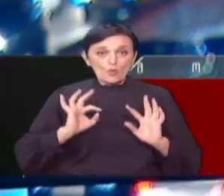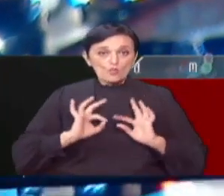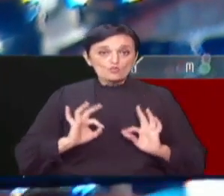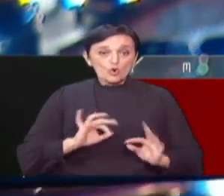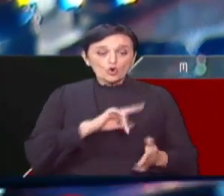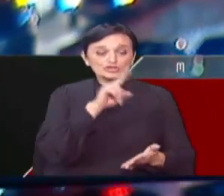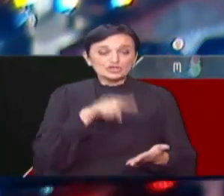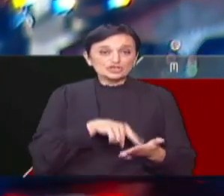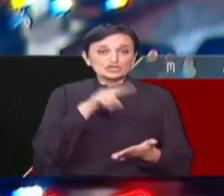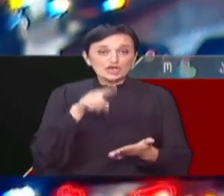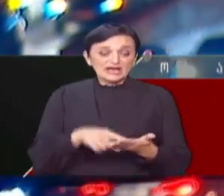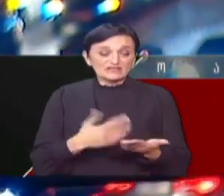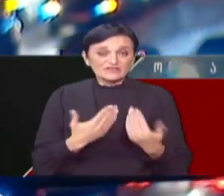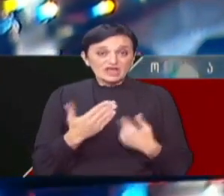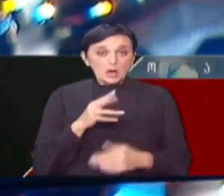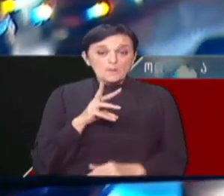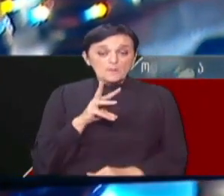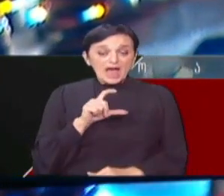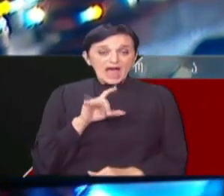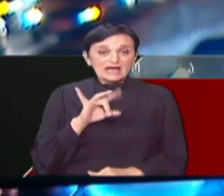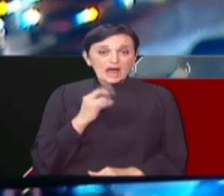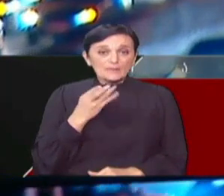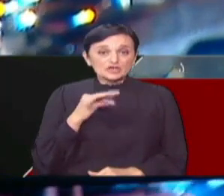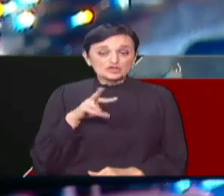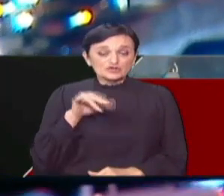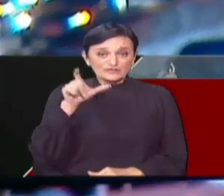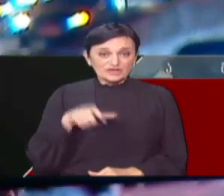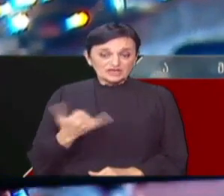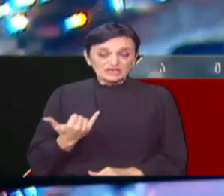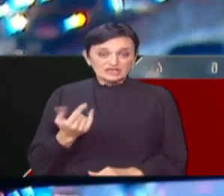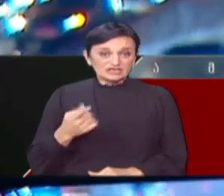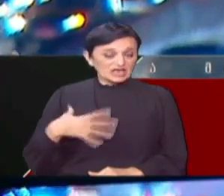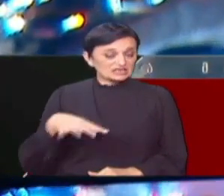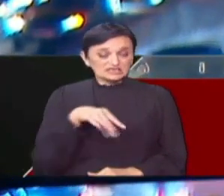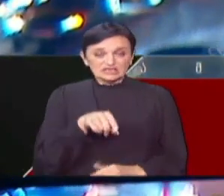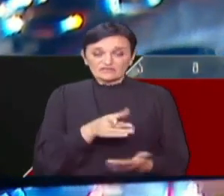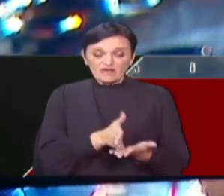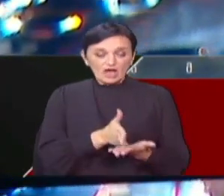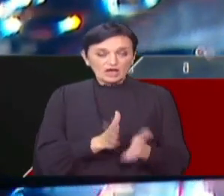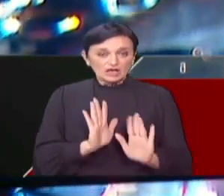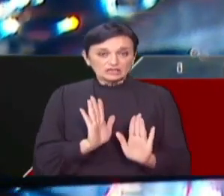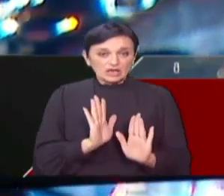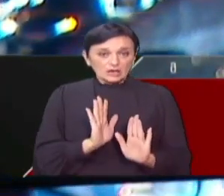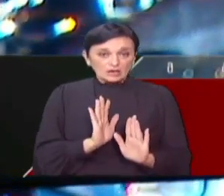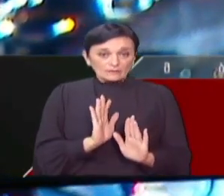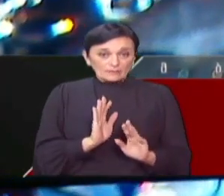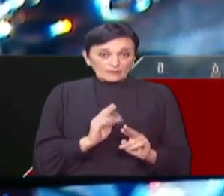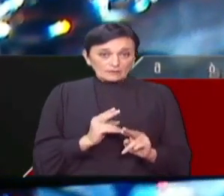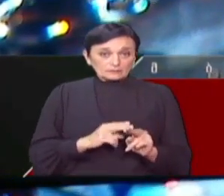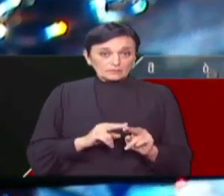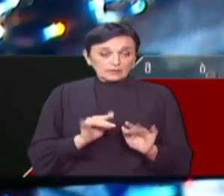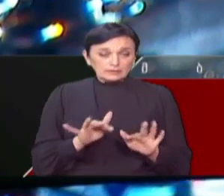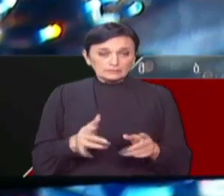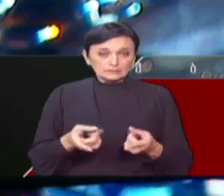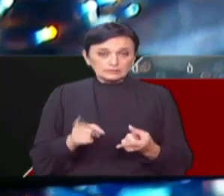პროკურატურის შეკითხვების მიმართ. ვანო მერაბიშვილი დღეს ქვეყანაში არ იმყოფება აღნიშნულ